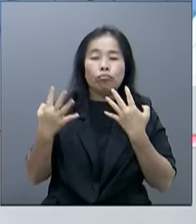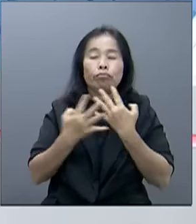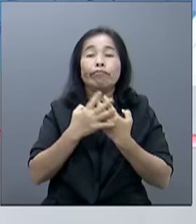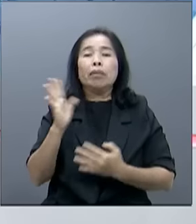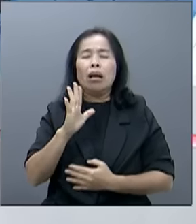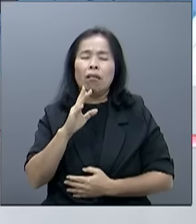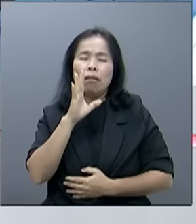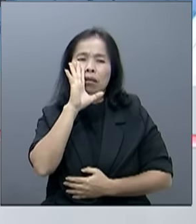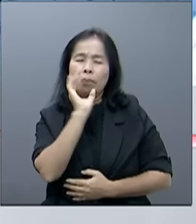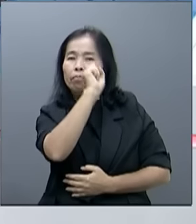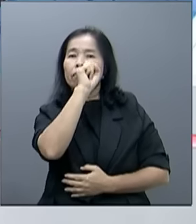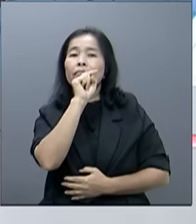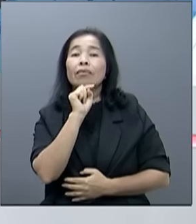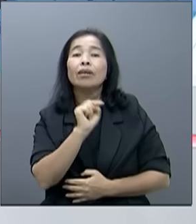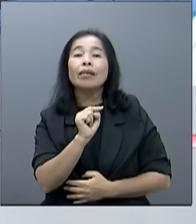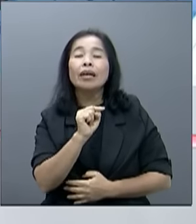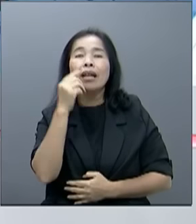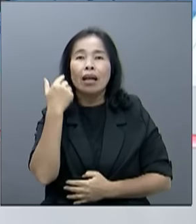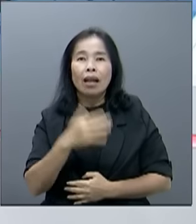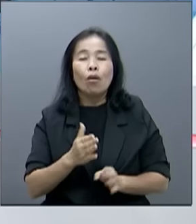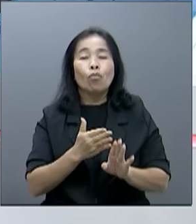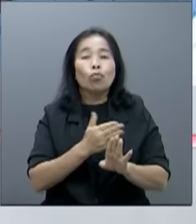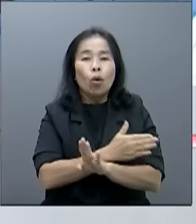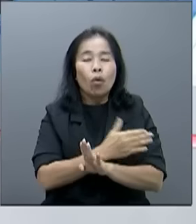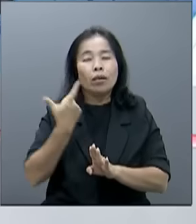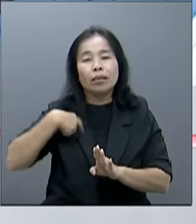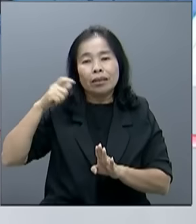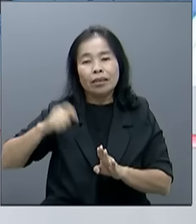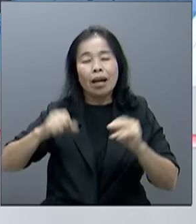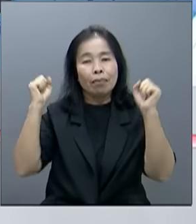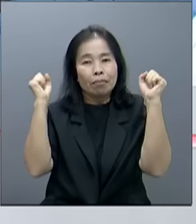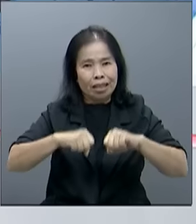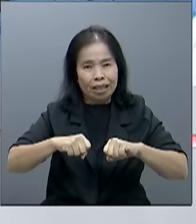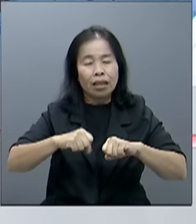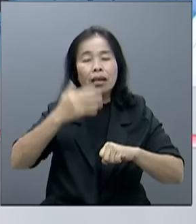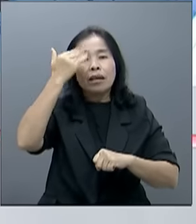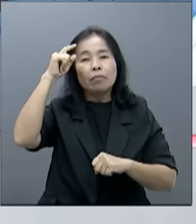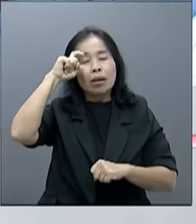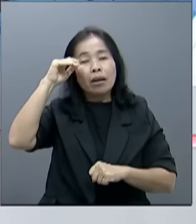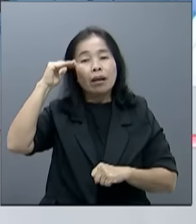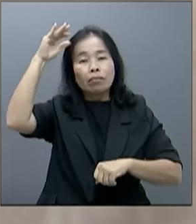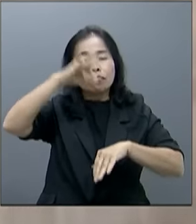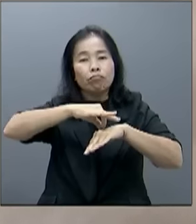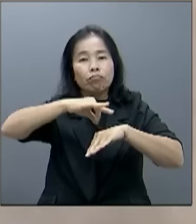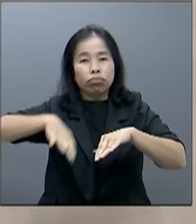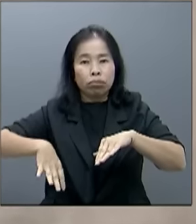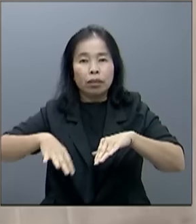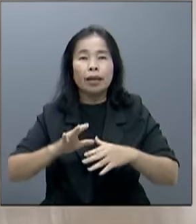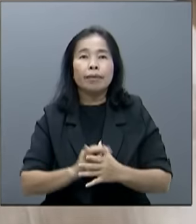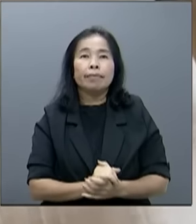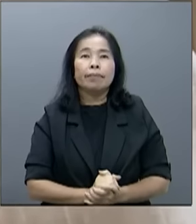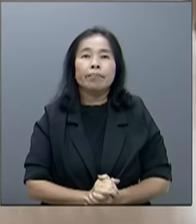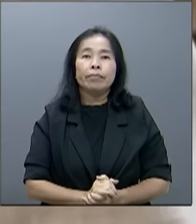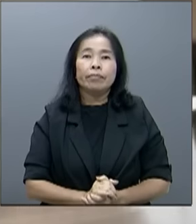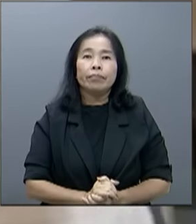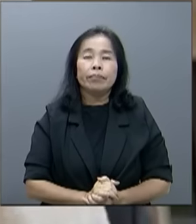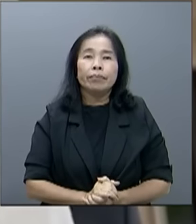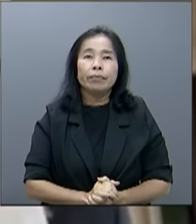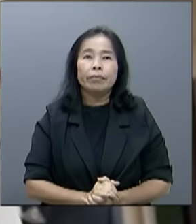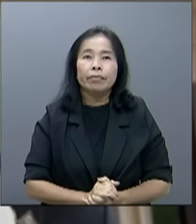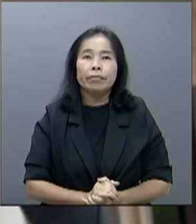สังเกตข้อสุดท้ายก่อนคำวินิจฉัยจะชี้ออกมาว่านายกเศรษฐาไม่รอดค่ะ เห็นที่ประชุมครม.นี้ต